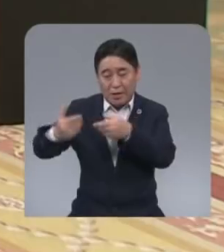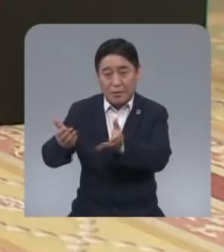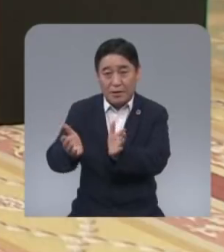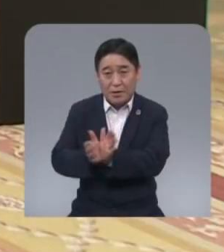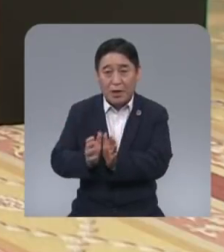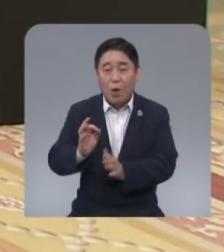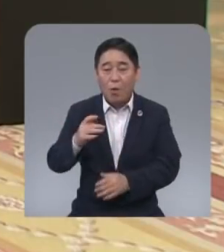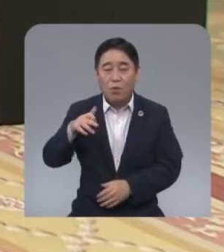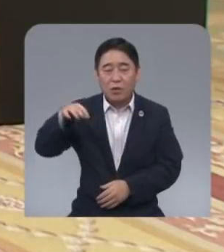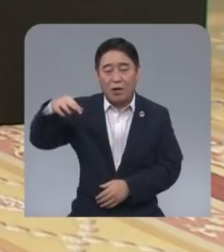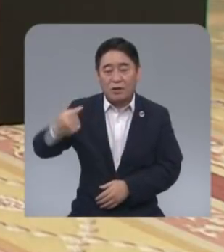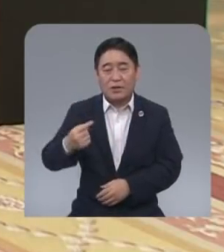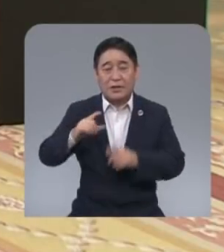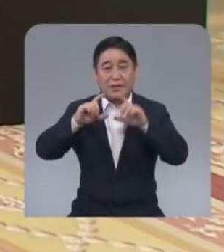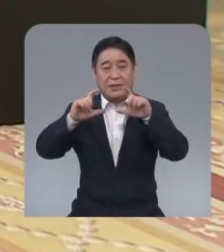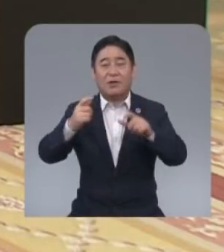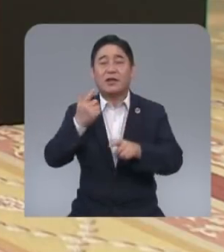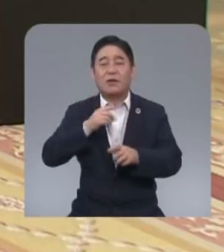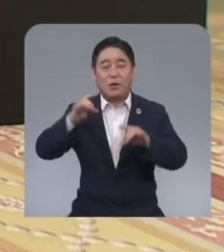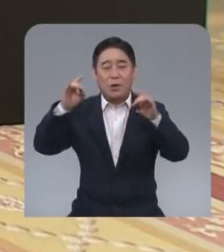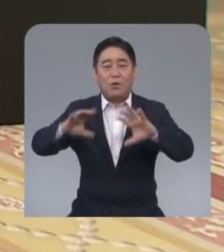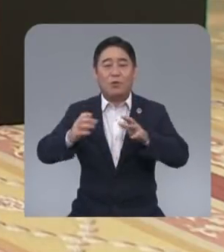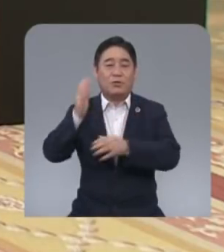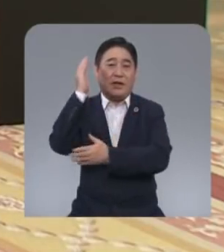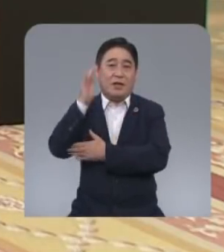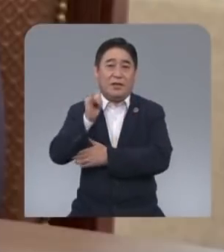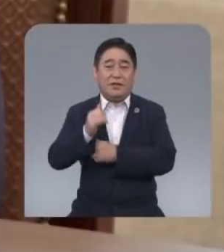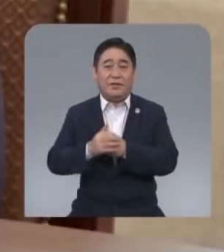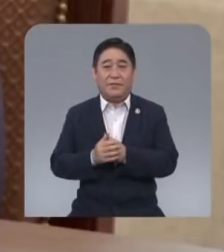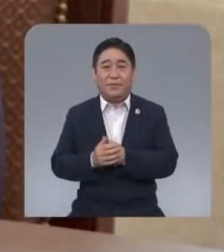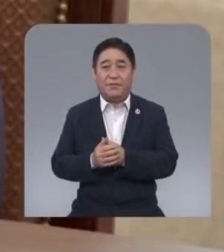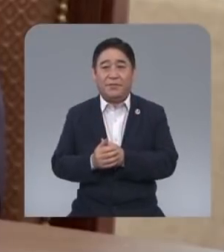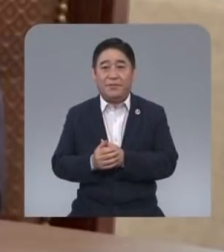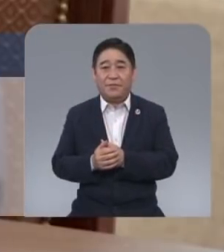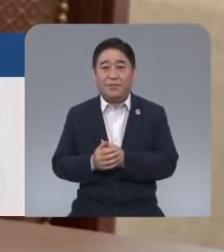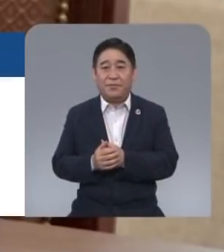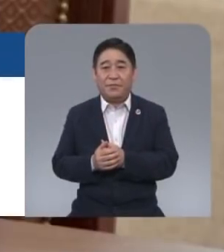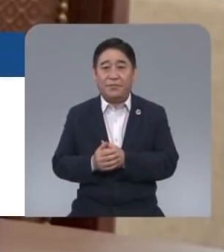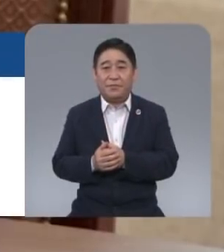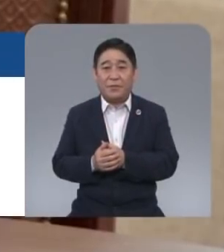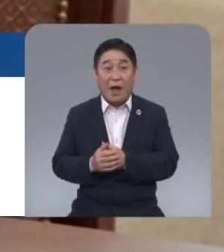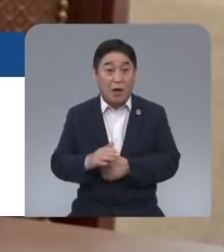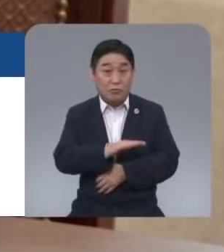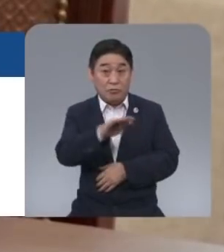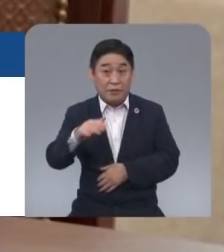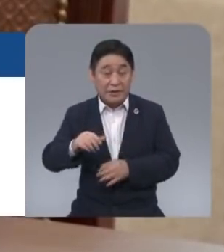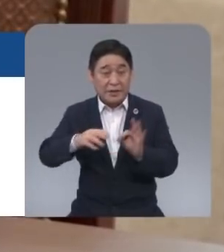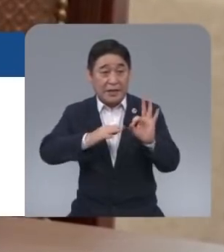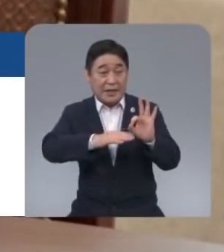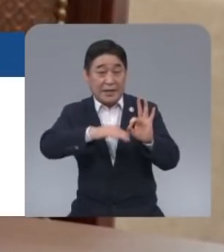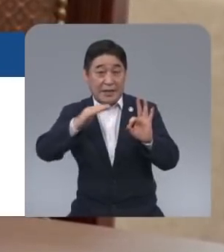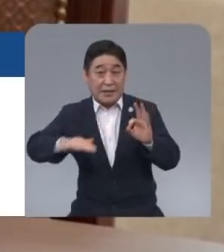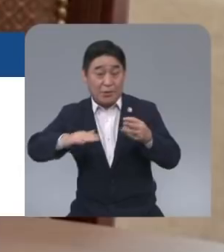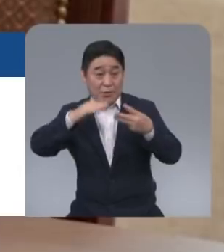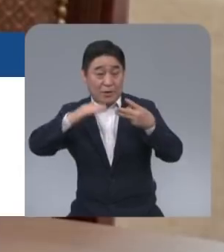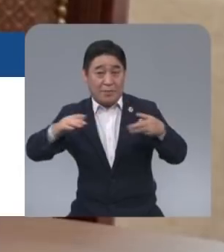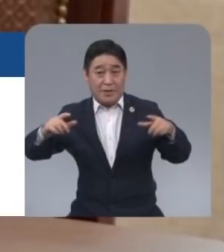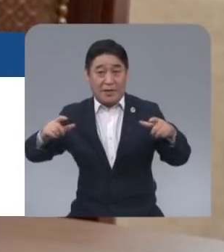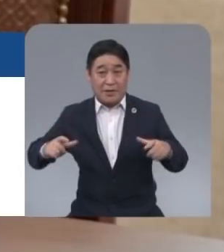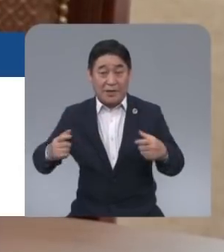협의체 오커스를 선언한 호주가 화답했습니다. Stand here together in the Indo-Pacific